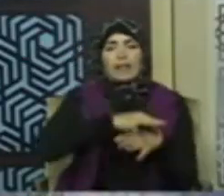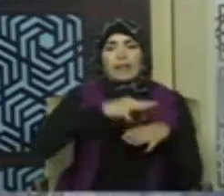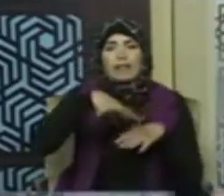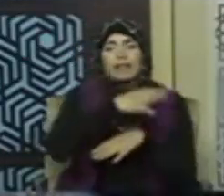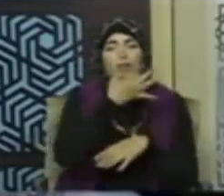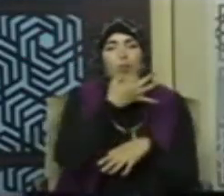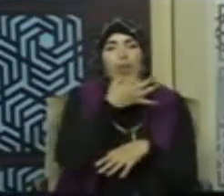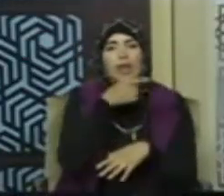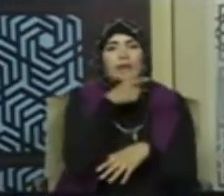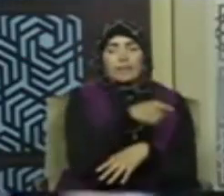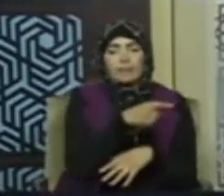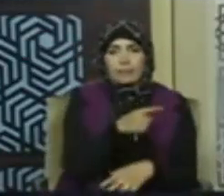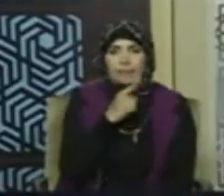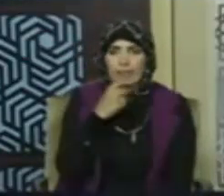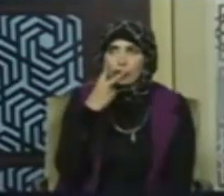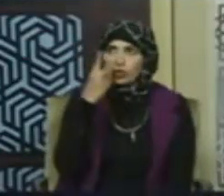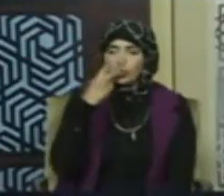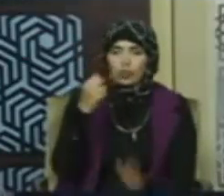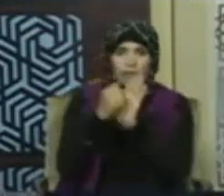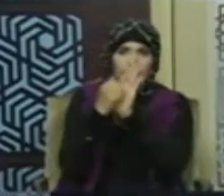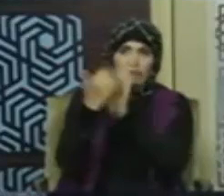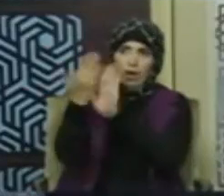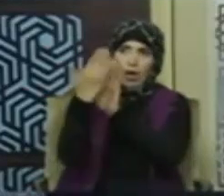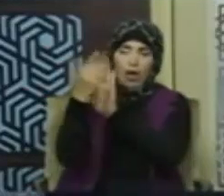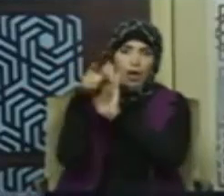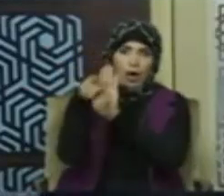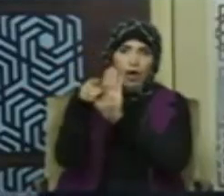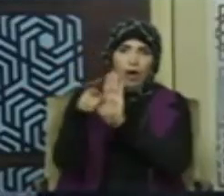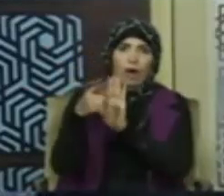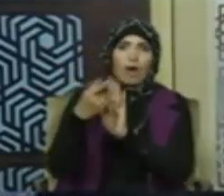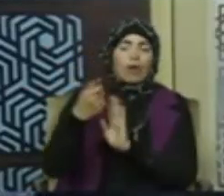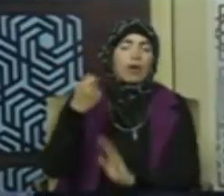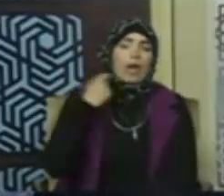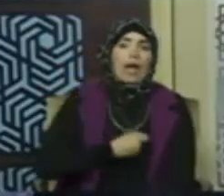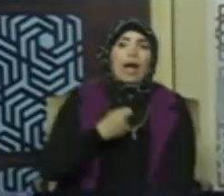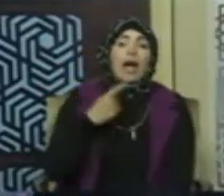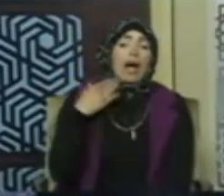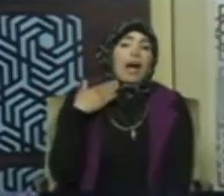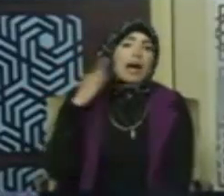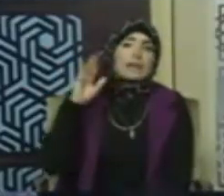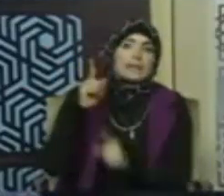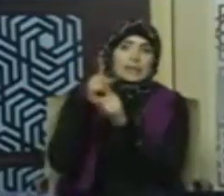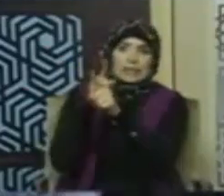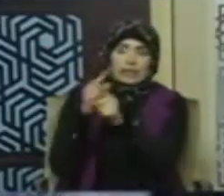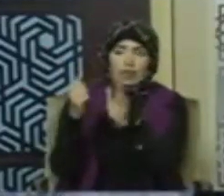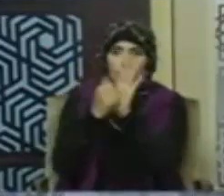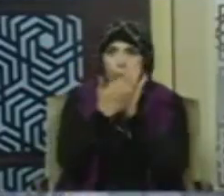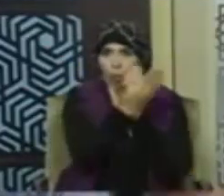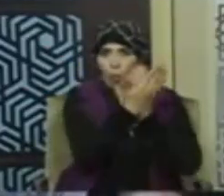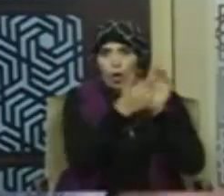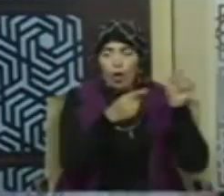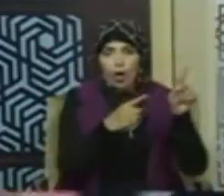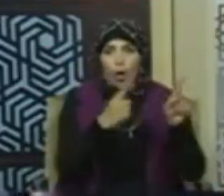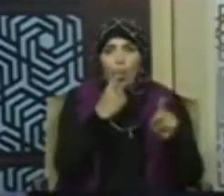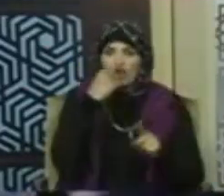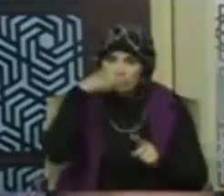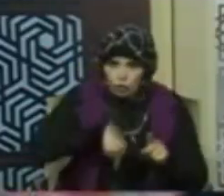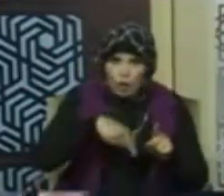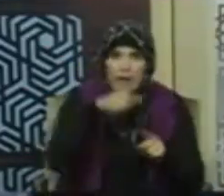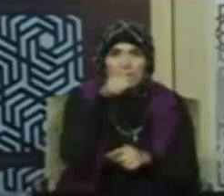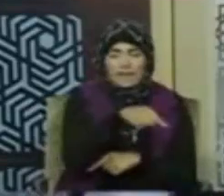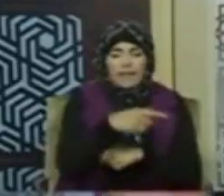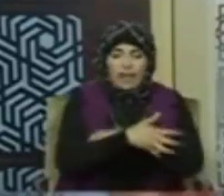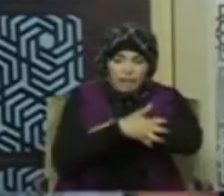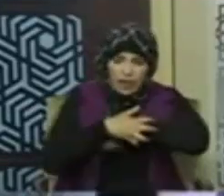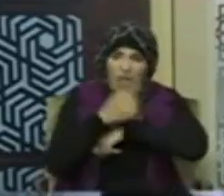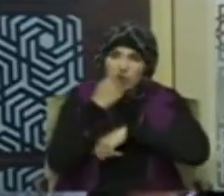قليل وجارنا عزيز وجار الأكثرين ذليل. ويقول الآخر: فراخ